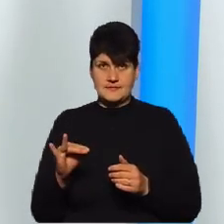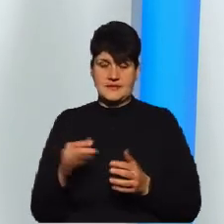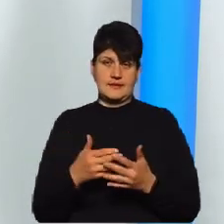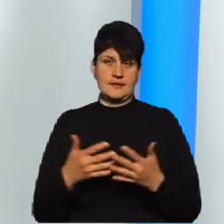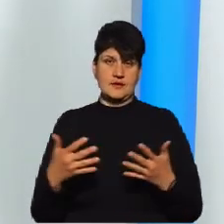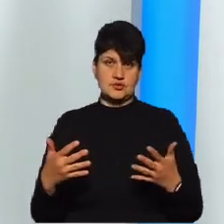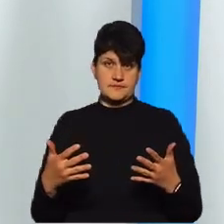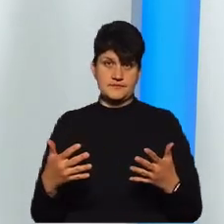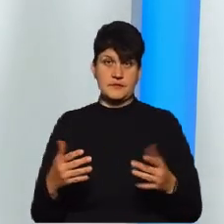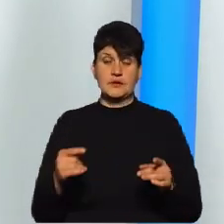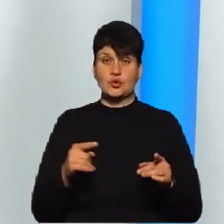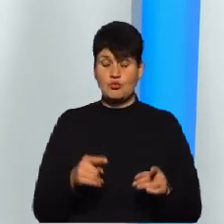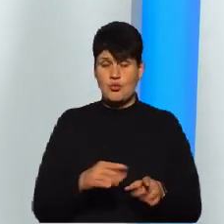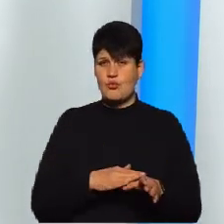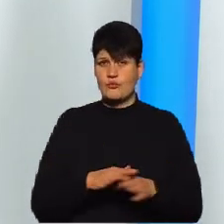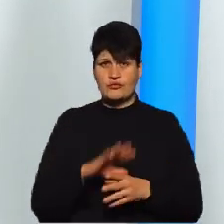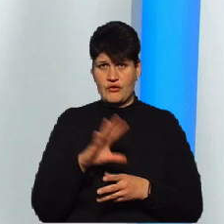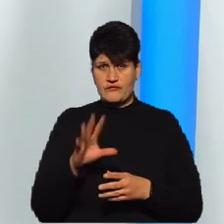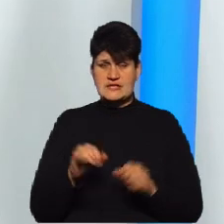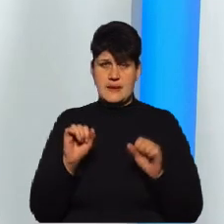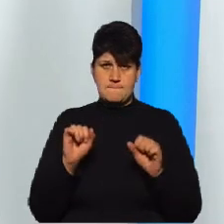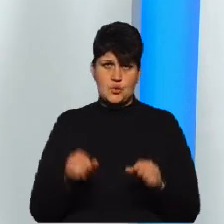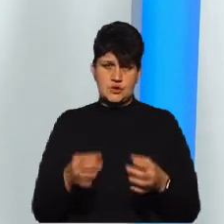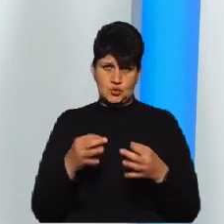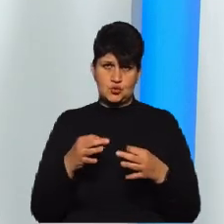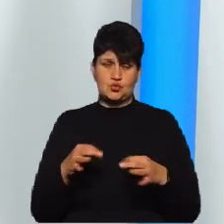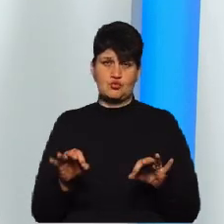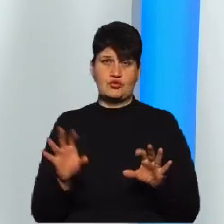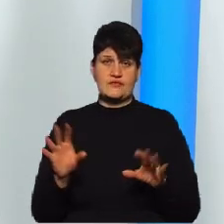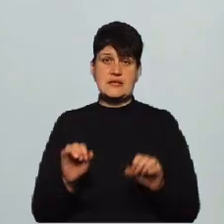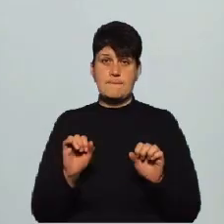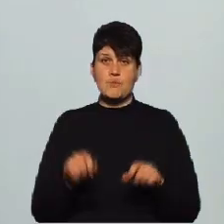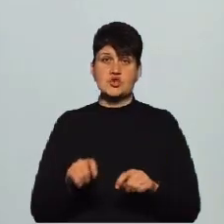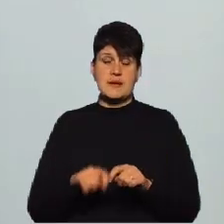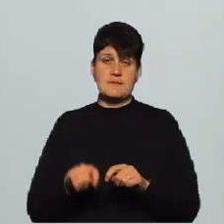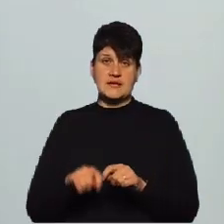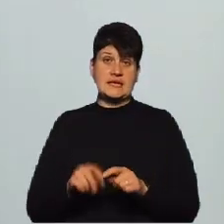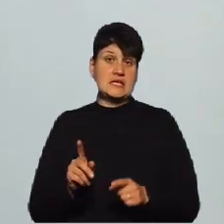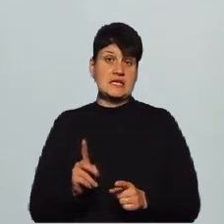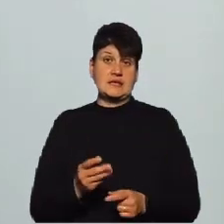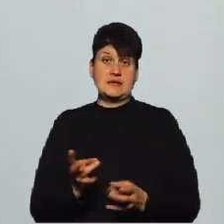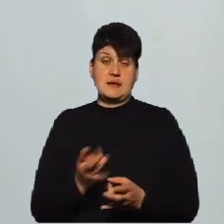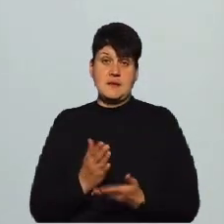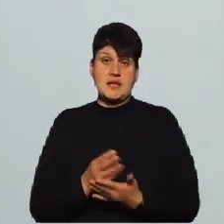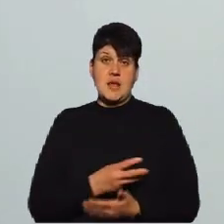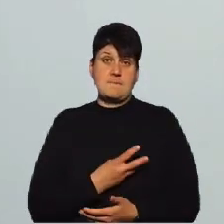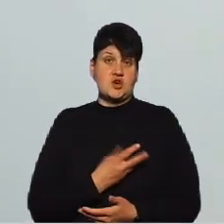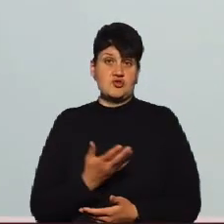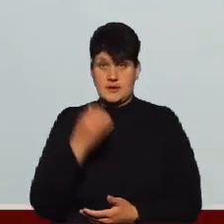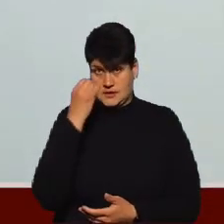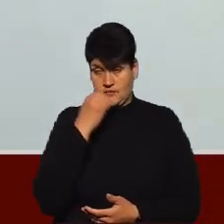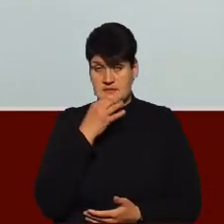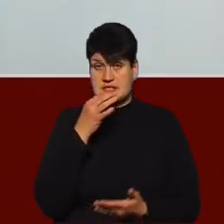Тому абсолютно це все можна, все доступно, все можна перевірити, тільки бажання. Пані Наталі, дякую вам за відповіді. І я нагадаю,